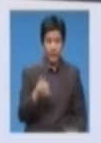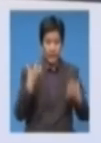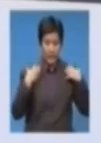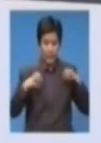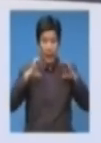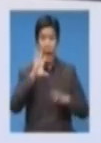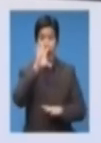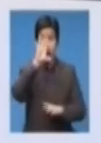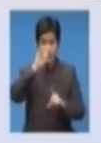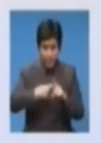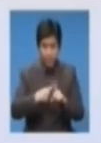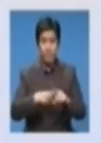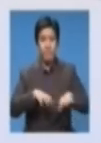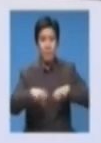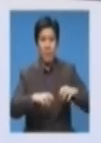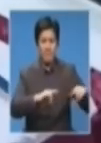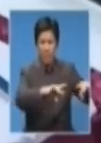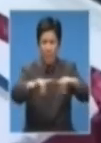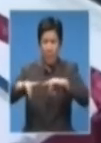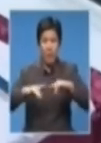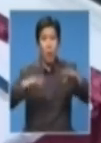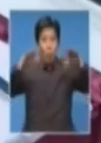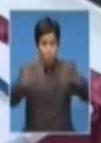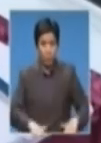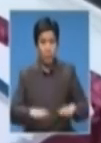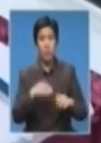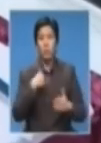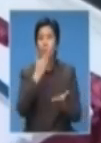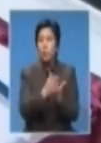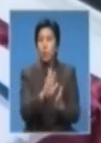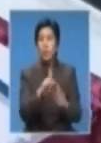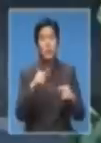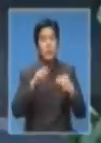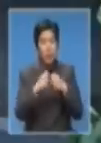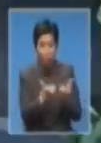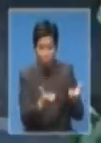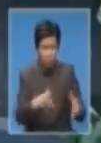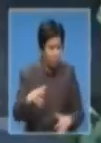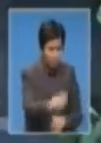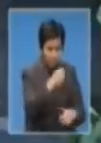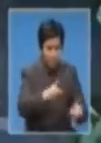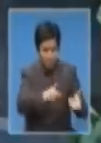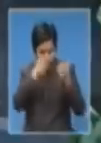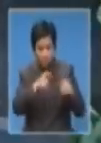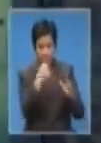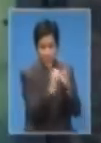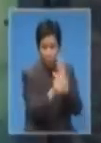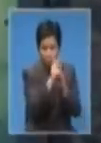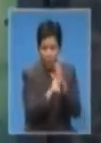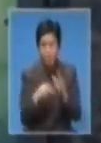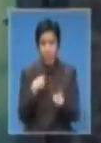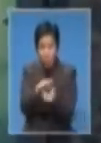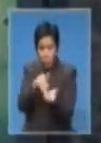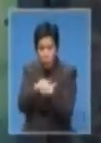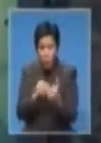ห้าเดือนนะฮะได้เป็นการยุติความรุนแรงและความเรียบร้อยนะครับปราบปรามจากอาวุธสงครามสิ่งที่ผิดกฎหมายบ่อนการ